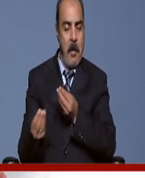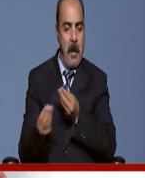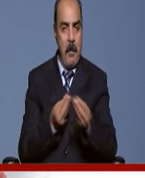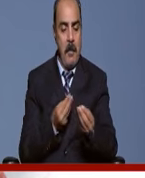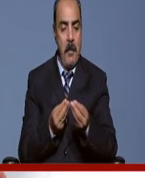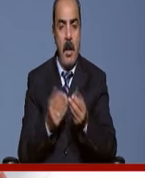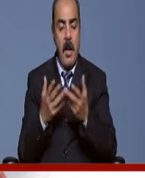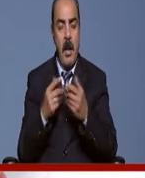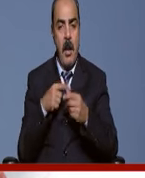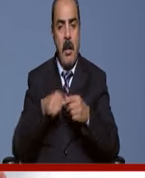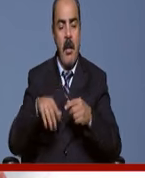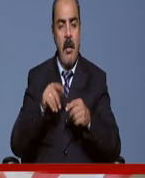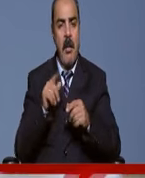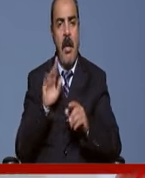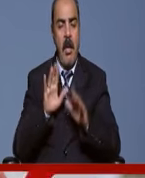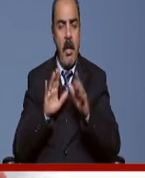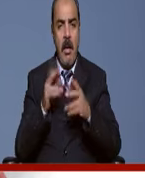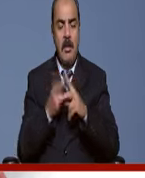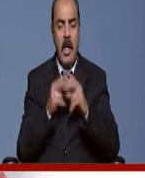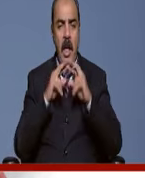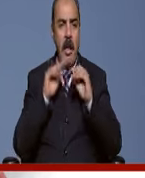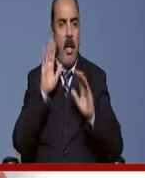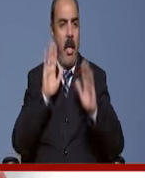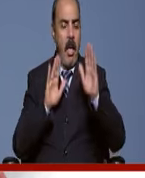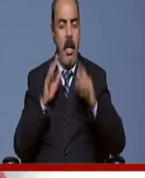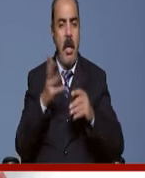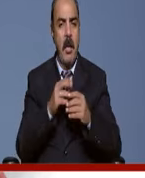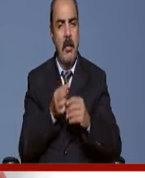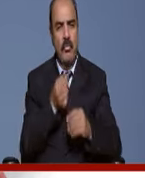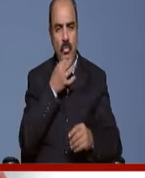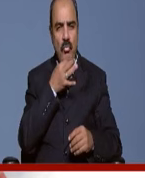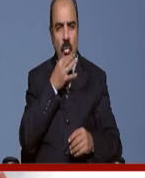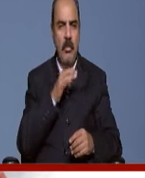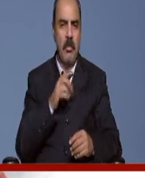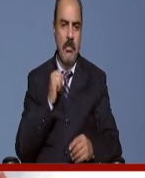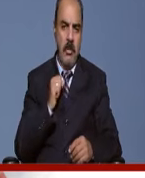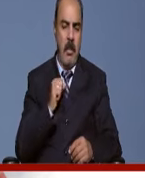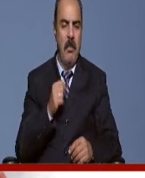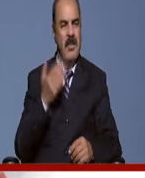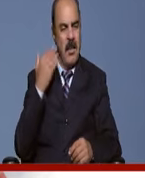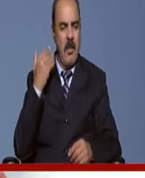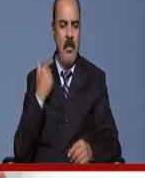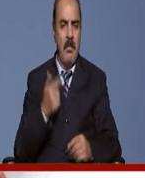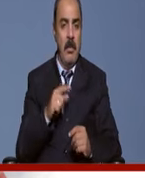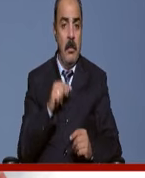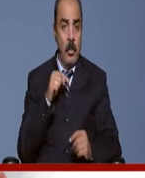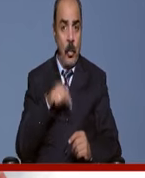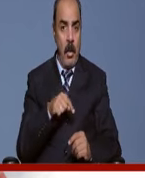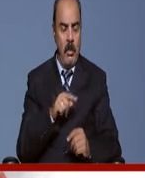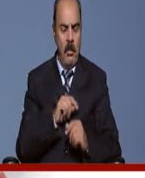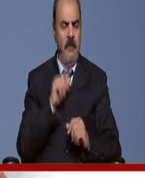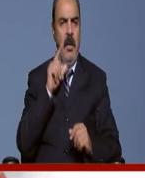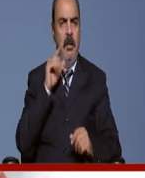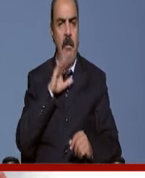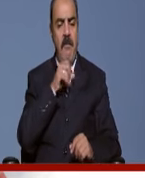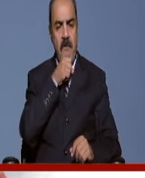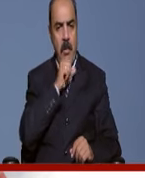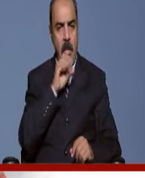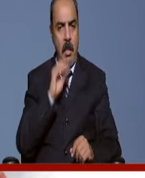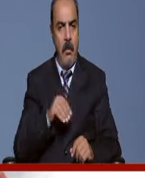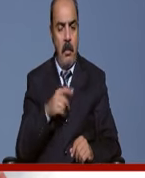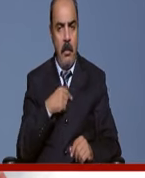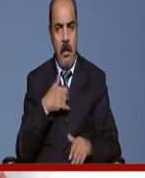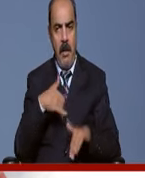عددنا كان عدد الذين يتكلمون عن هذا المضوع قليلا في الاونه الاخيره تعرفون ان فرنسا لم تحد